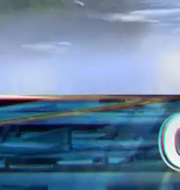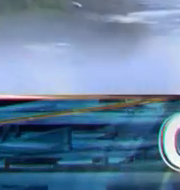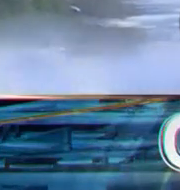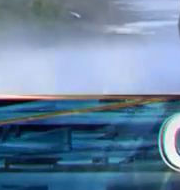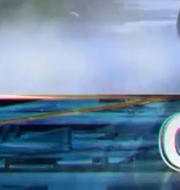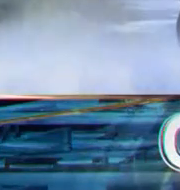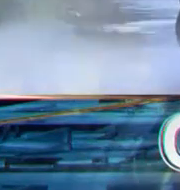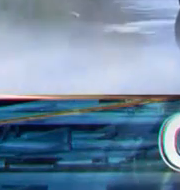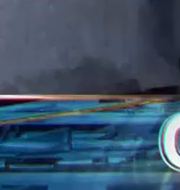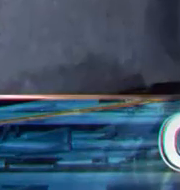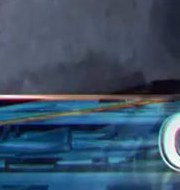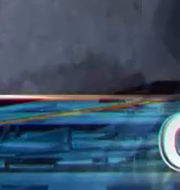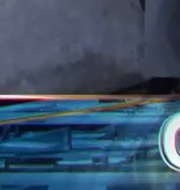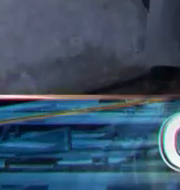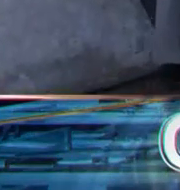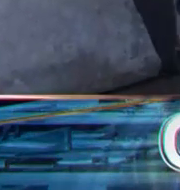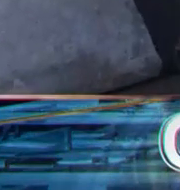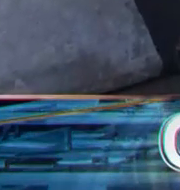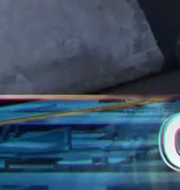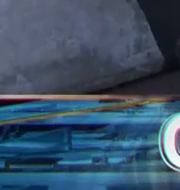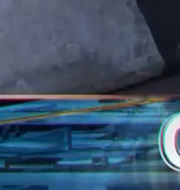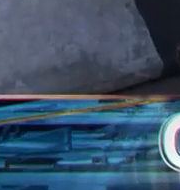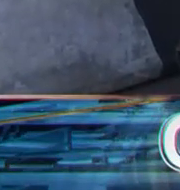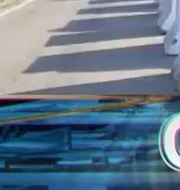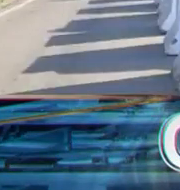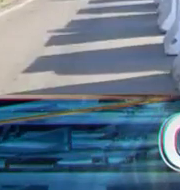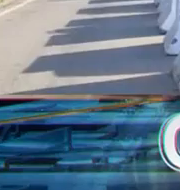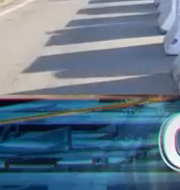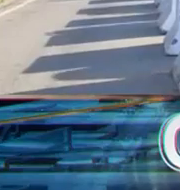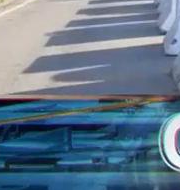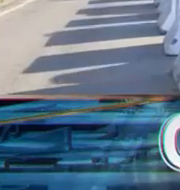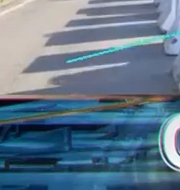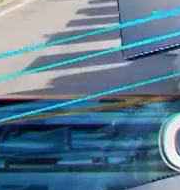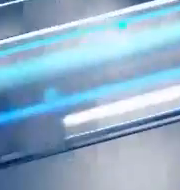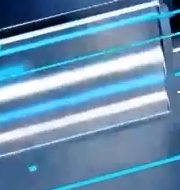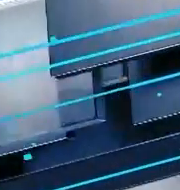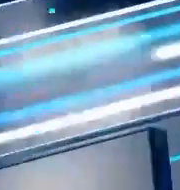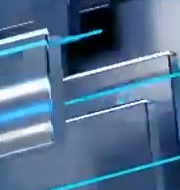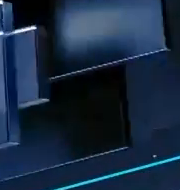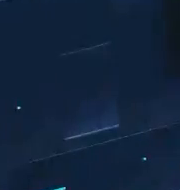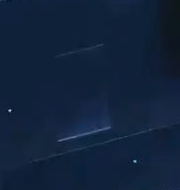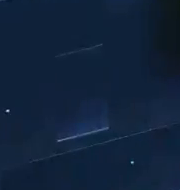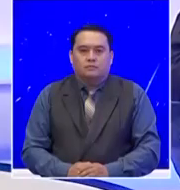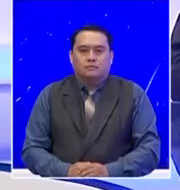Моем-моем, чисто-чисто. В Алматинской области активными темпами идет работа по дезинфекции.